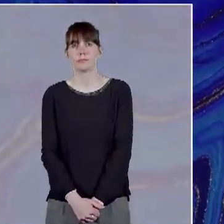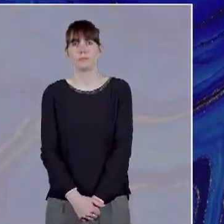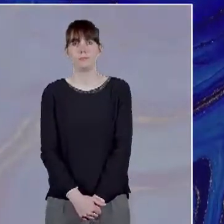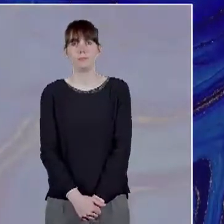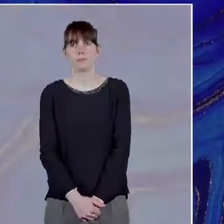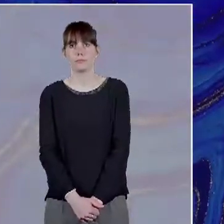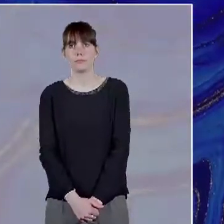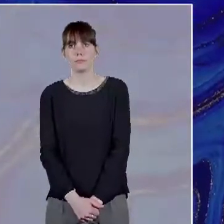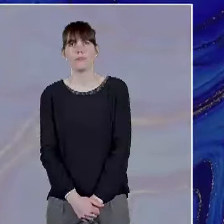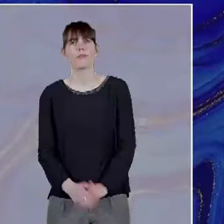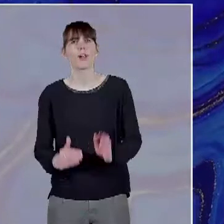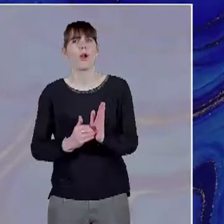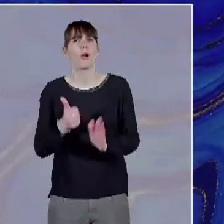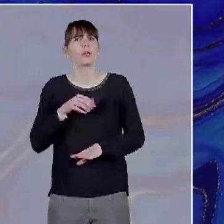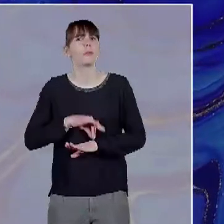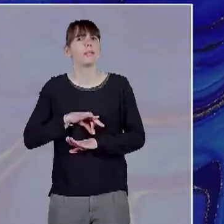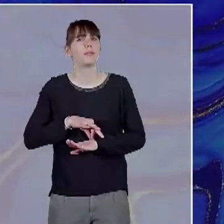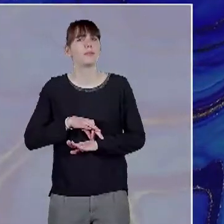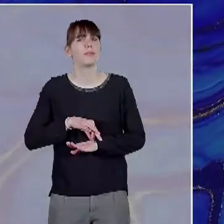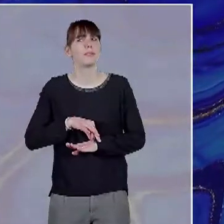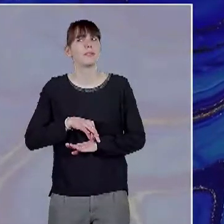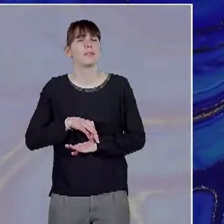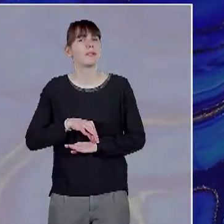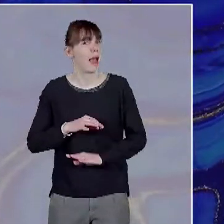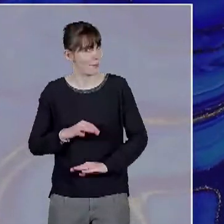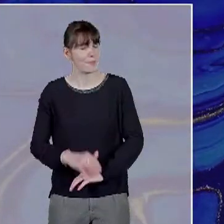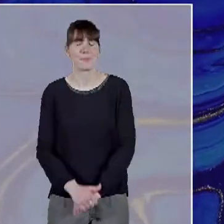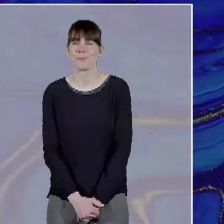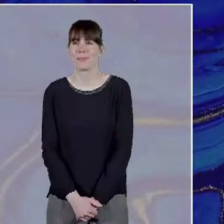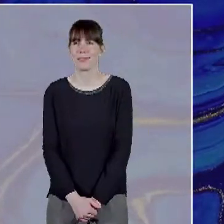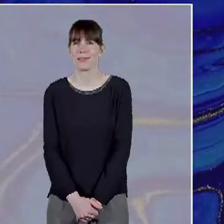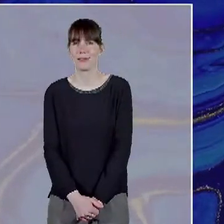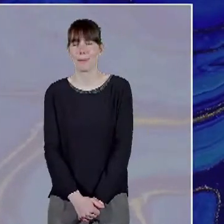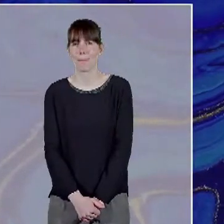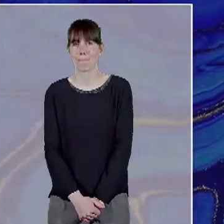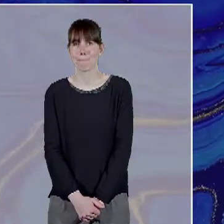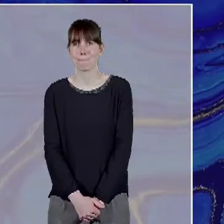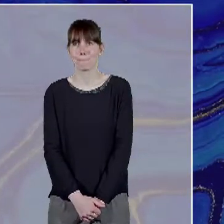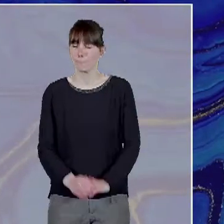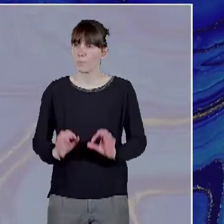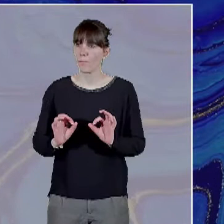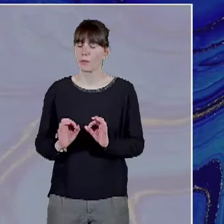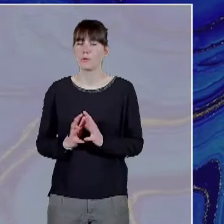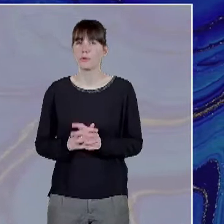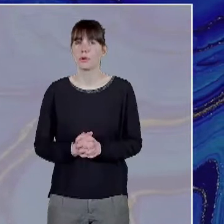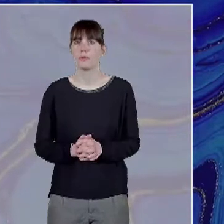Je crois qu'on a encore une minute. Pardon, je croyais que c'était terminé. Donc... Et justement,